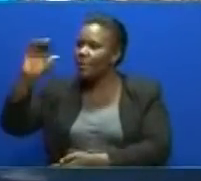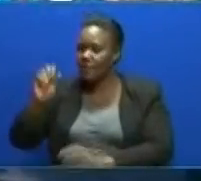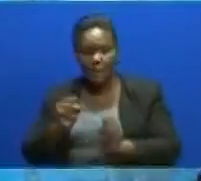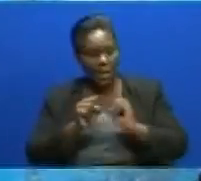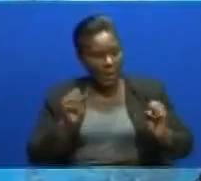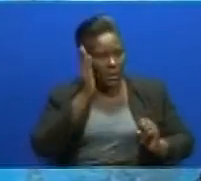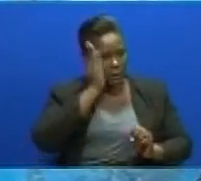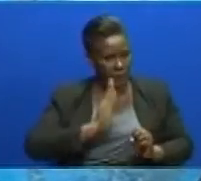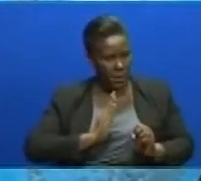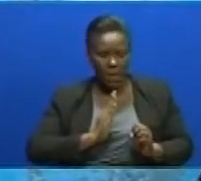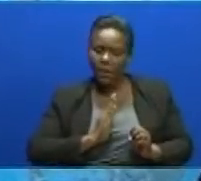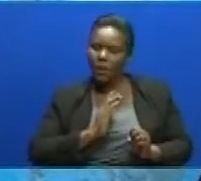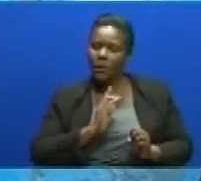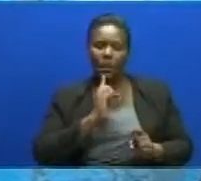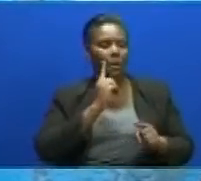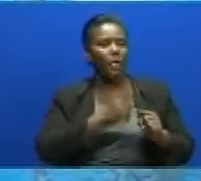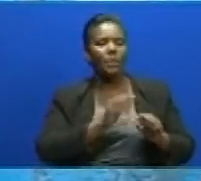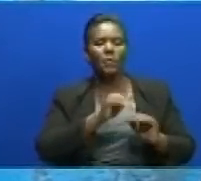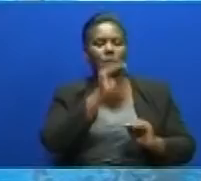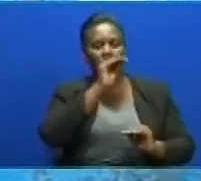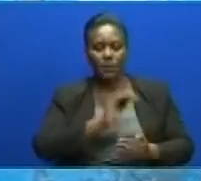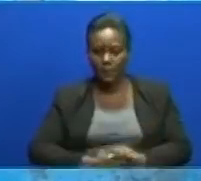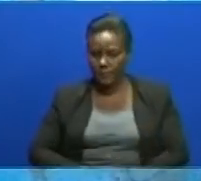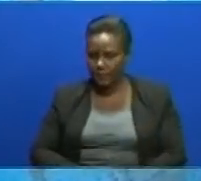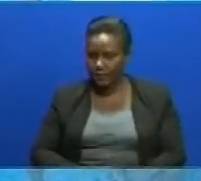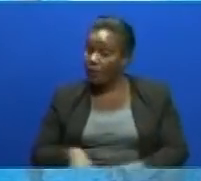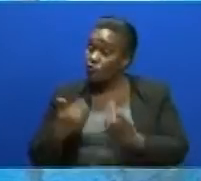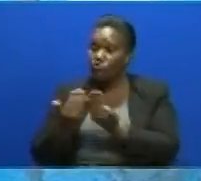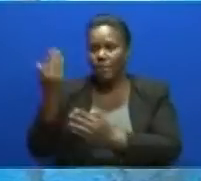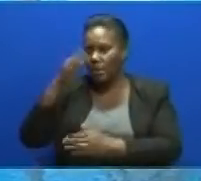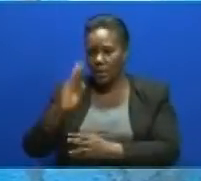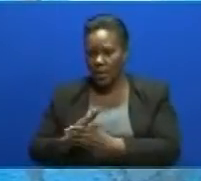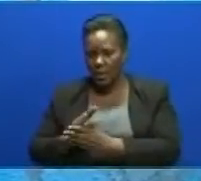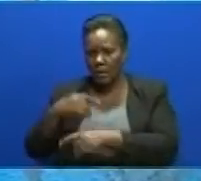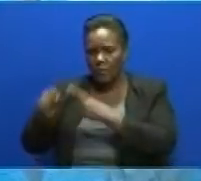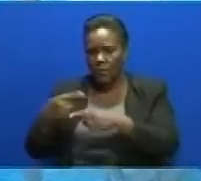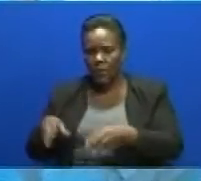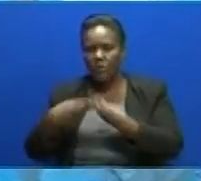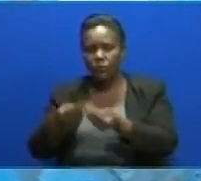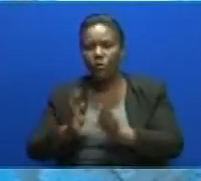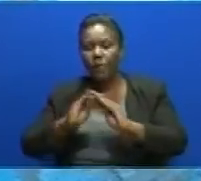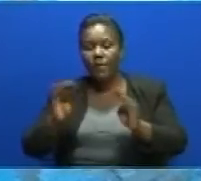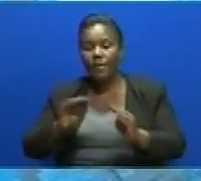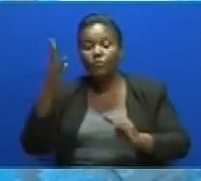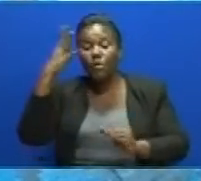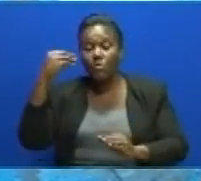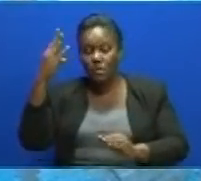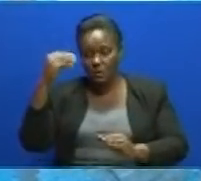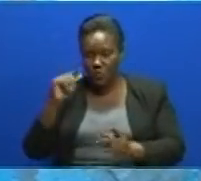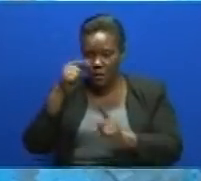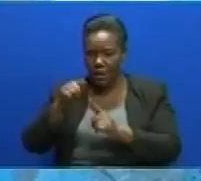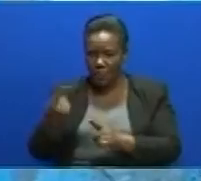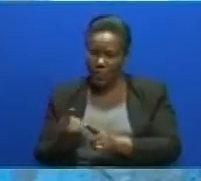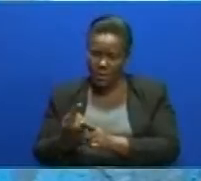izidi kutoa, yani kufundisha vijana kuhusu elimu ya ukimwi, wazidi kuelewa kwa